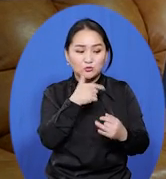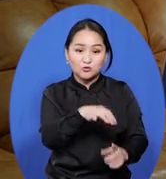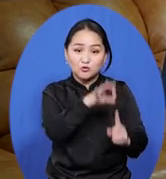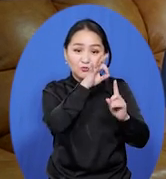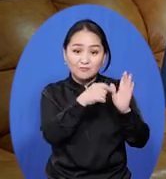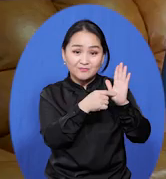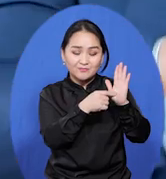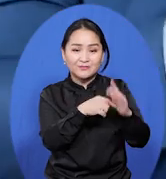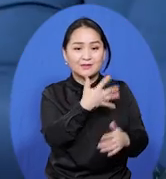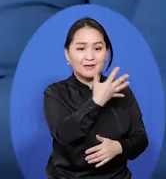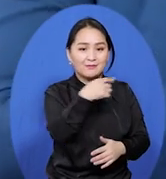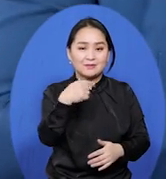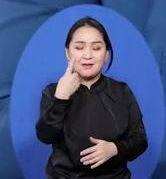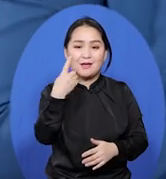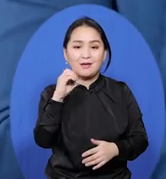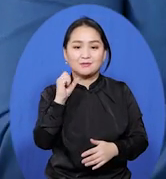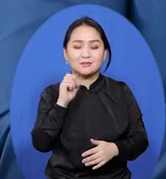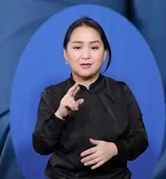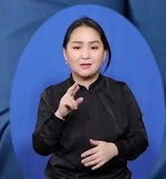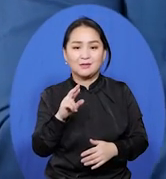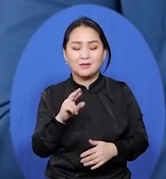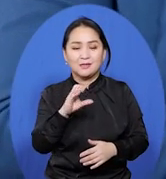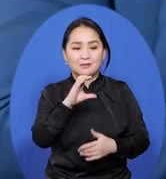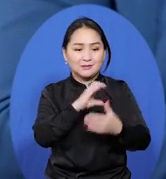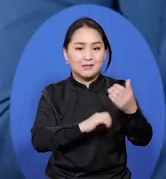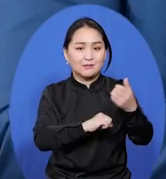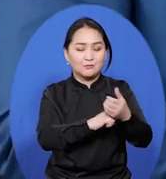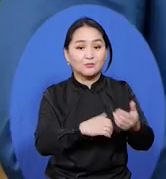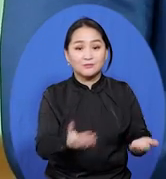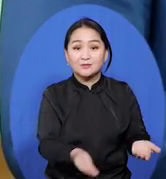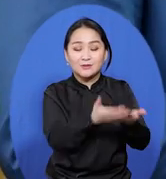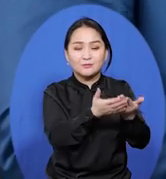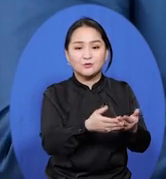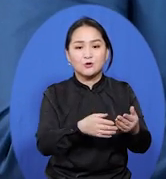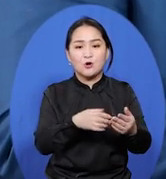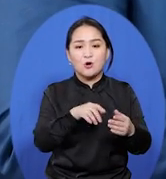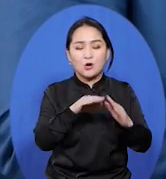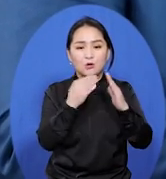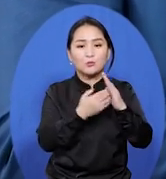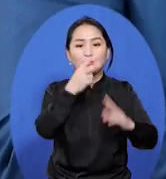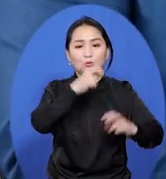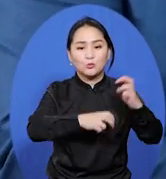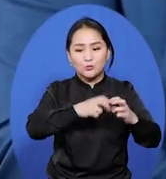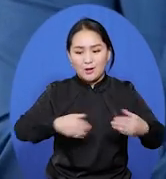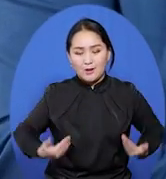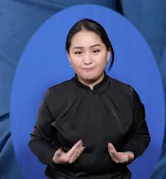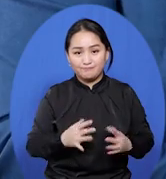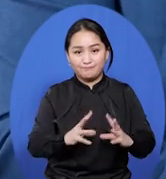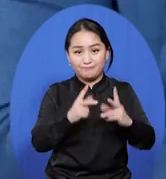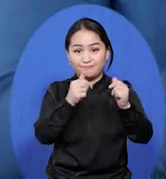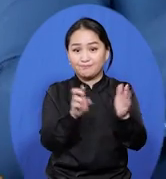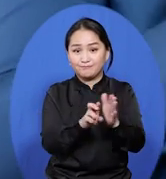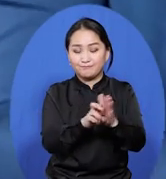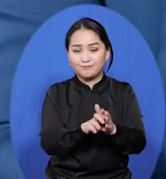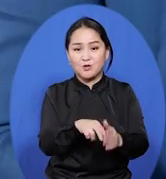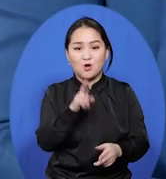сонгож ангуутаа юу вэ? 5-аас 10 сая төгрөний санхүүгийн нэмлэгийг олгоё. Тэгээ тэр нь өрхийн үйлдвэрлэлээ хийгээд төслийн үнцэн дээр амжиргаагаа дэвшүүлээд явъя.